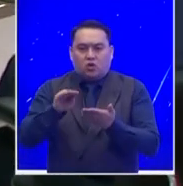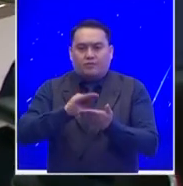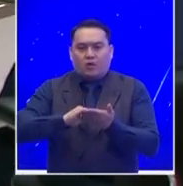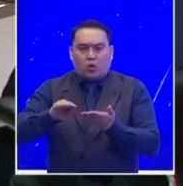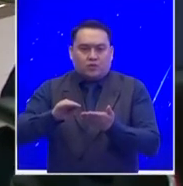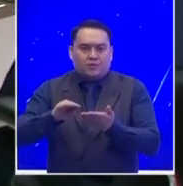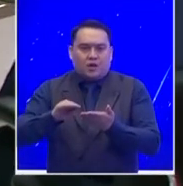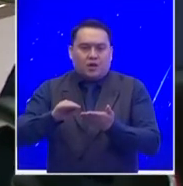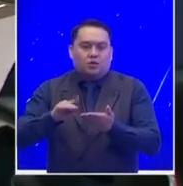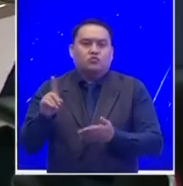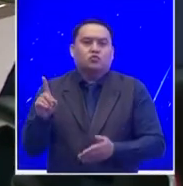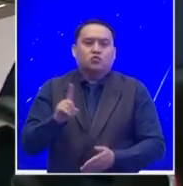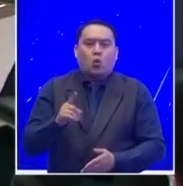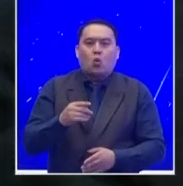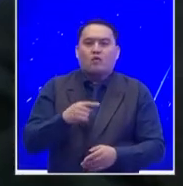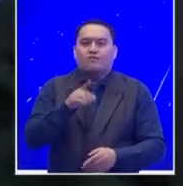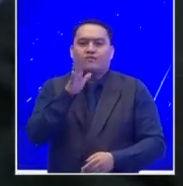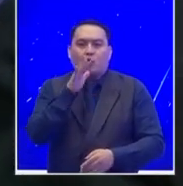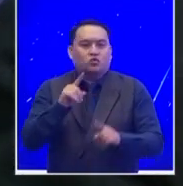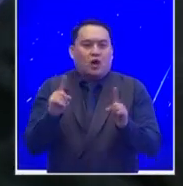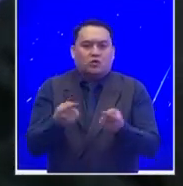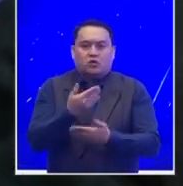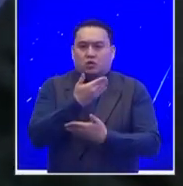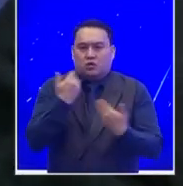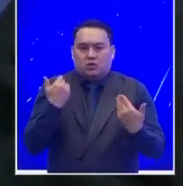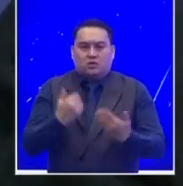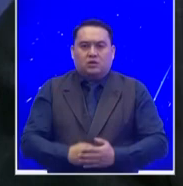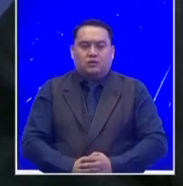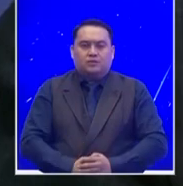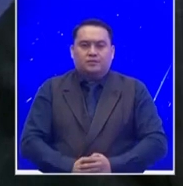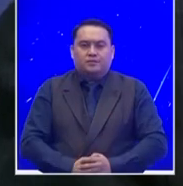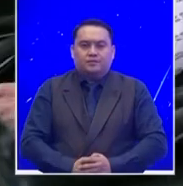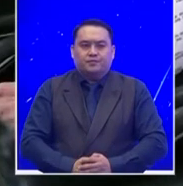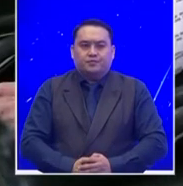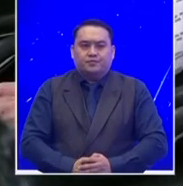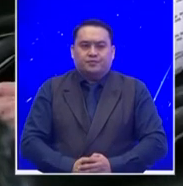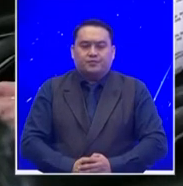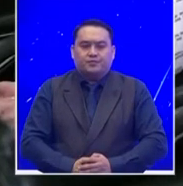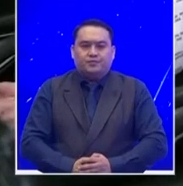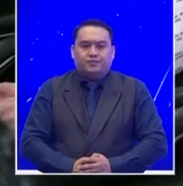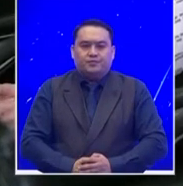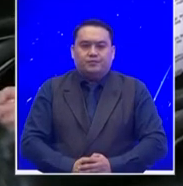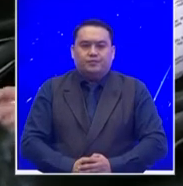классиков. Примечательно, что возрастных ограничений для пользователей Bookcrossing Zone нет.